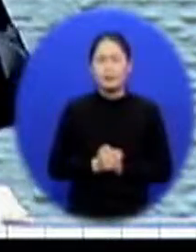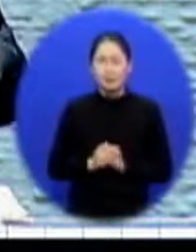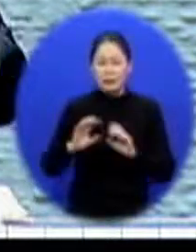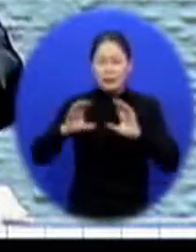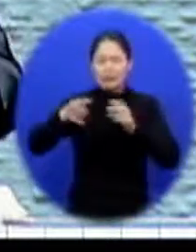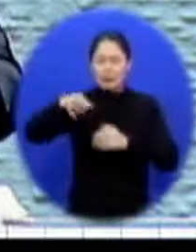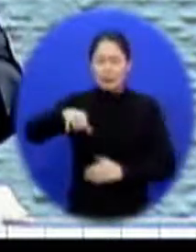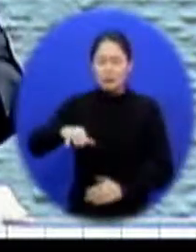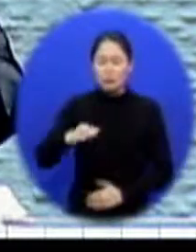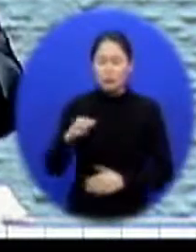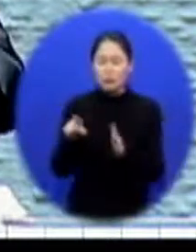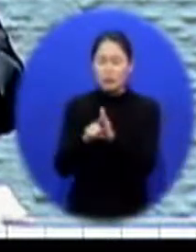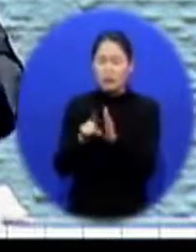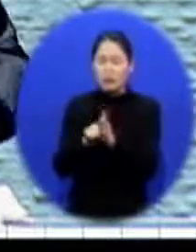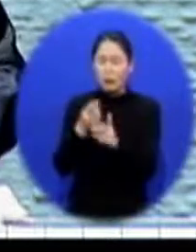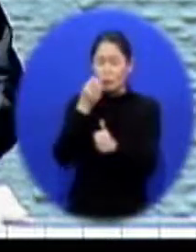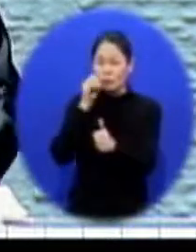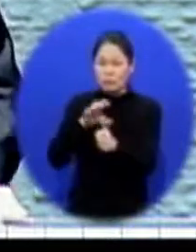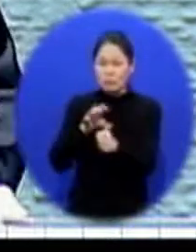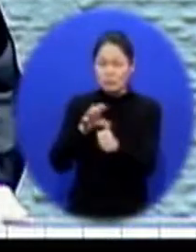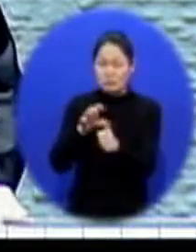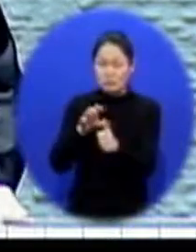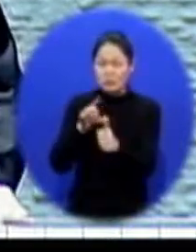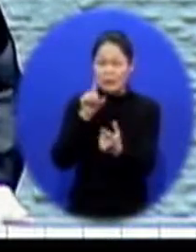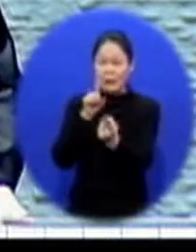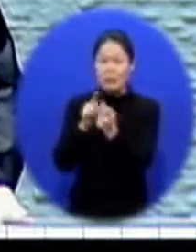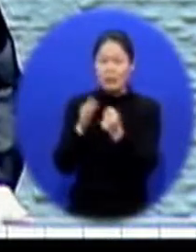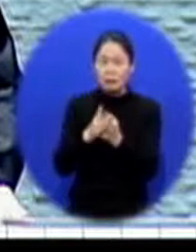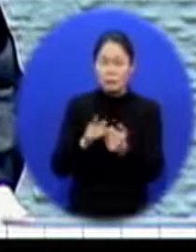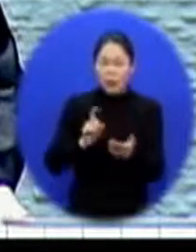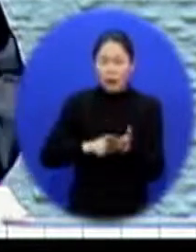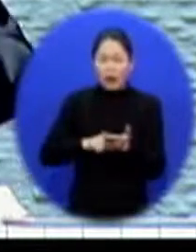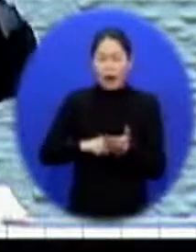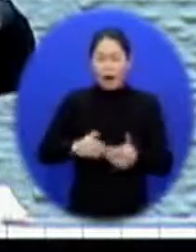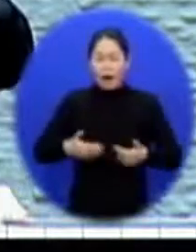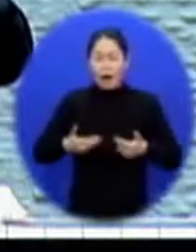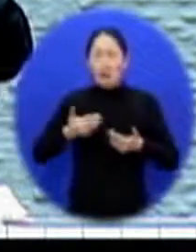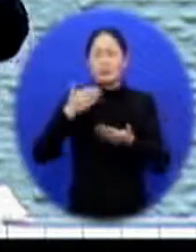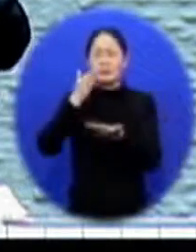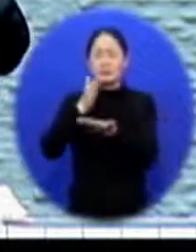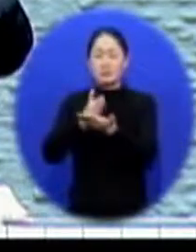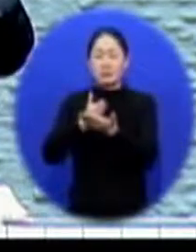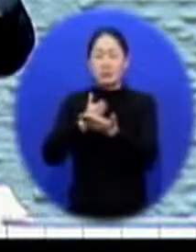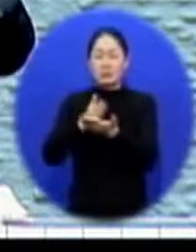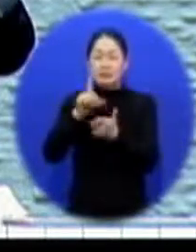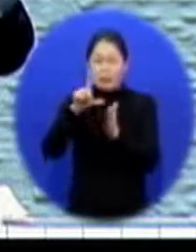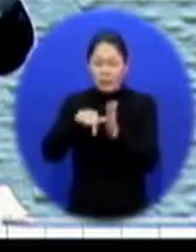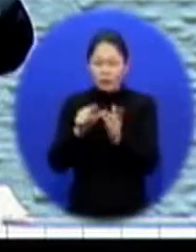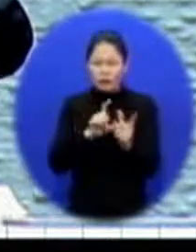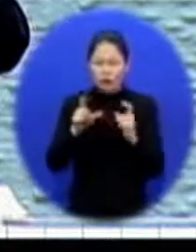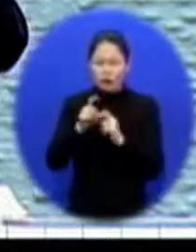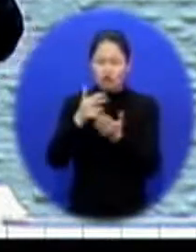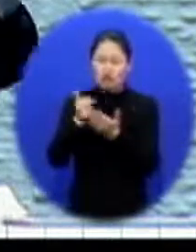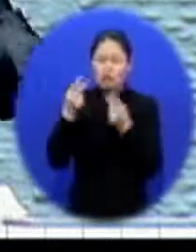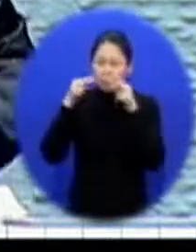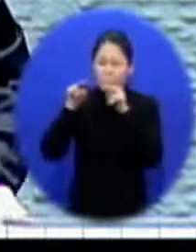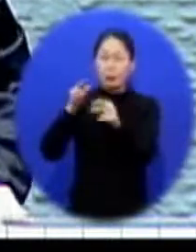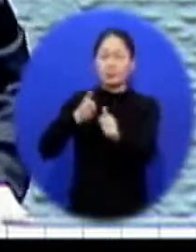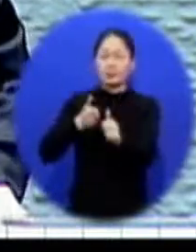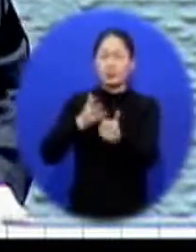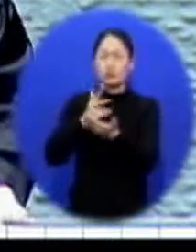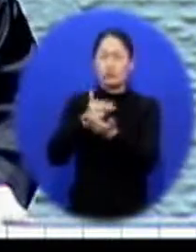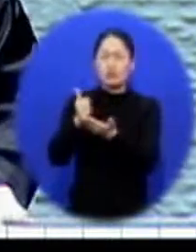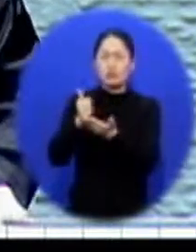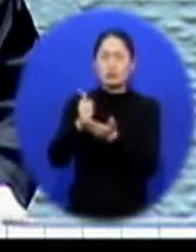세상에서 믿음이 무시당한다 고 절대 조급해 하지 마시기 바랍니다 그 때 더욱 줄을 바라보십시오 주님은 여러분을 만나